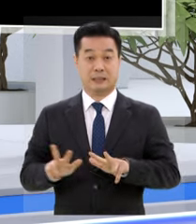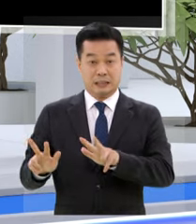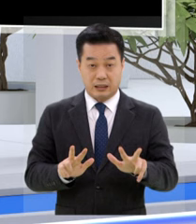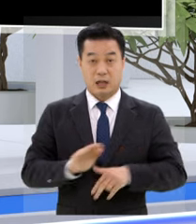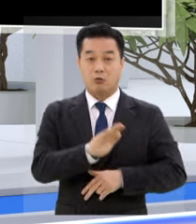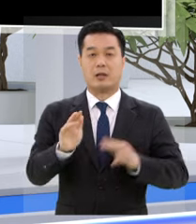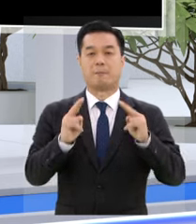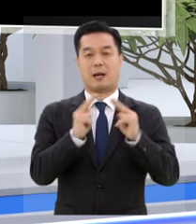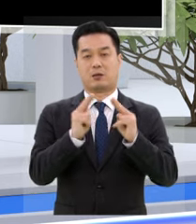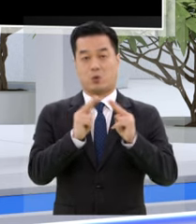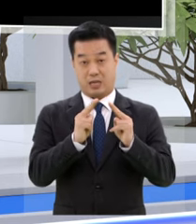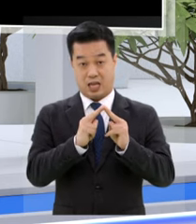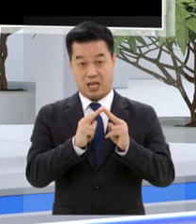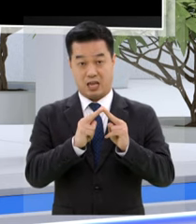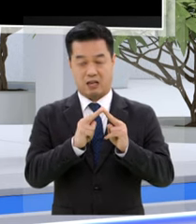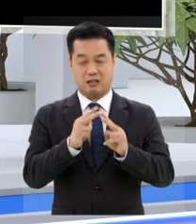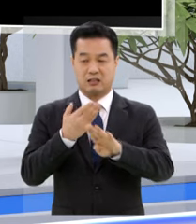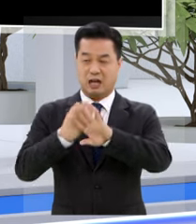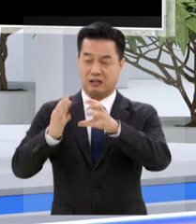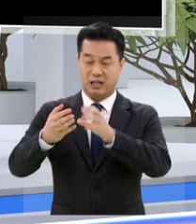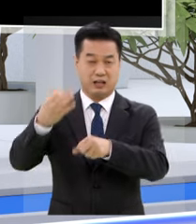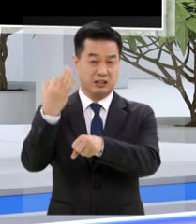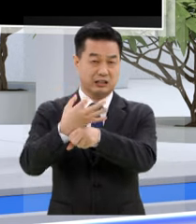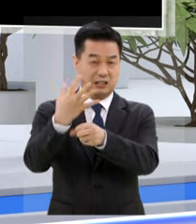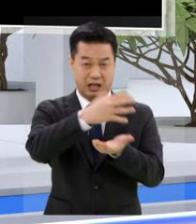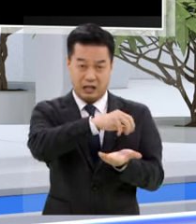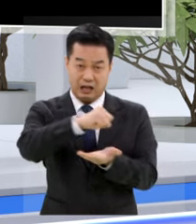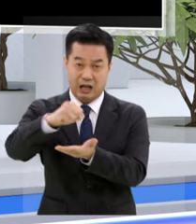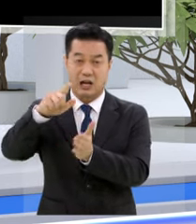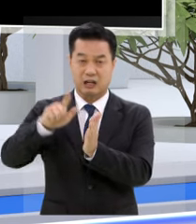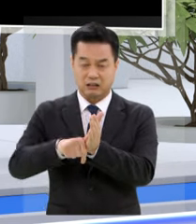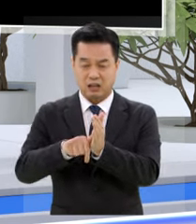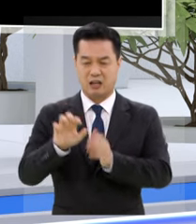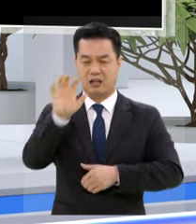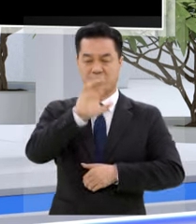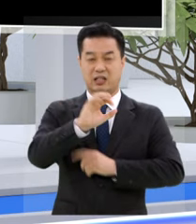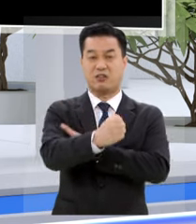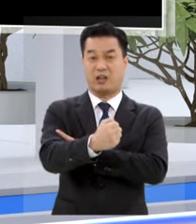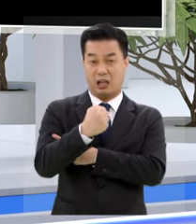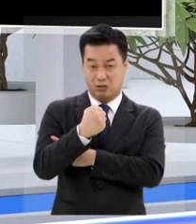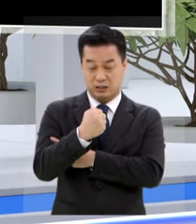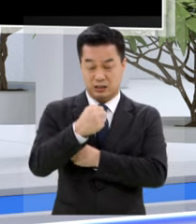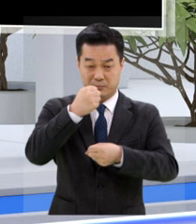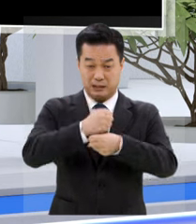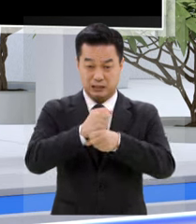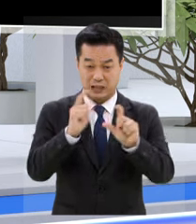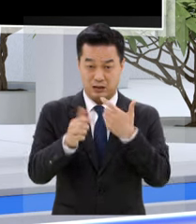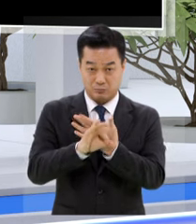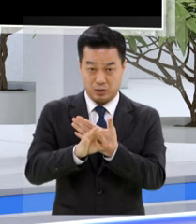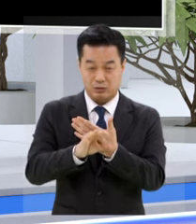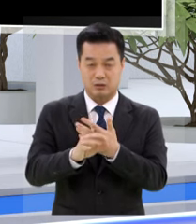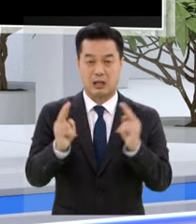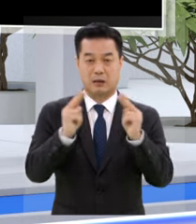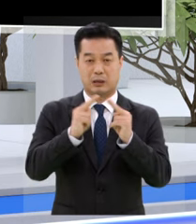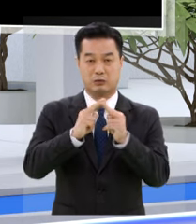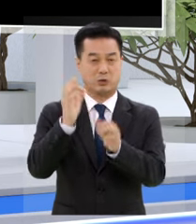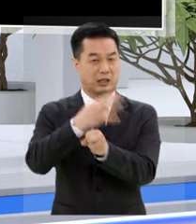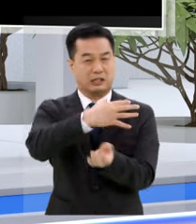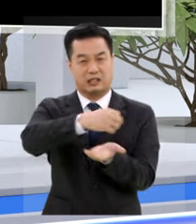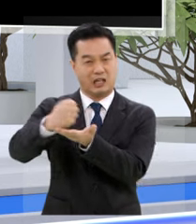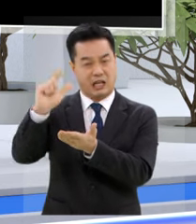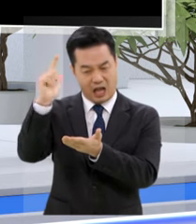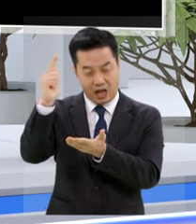반도체를 사가는 글로벌 기업들이 재생에너지로 생산하지 않으면 물건을 사지 않겠다고 합니다 여기에 부흥